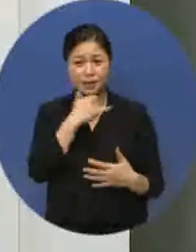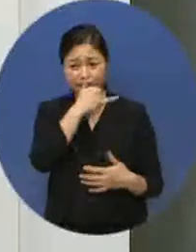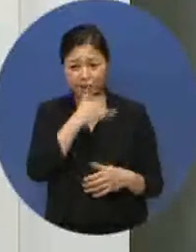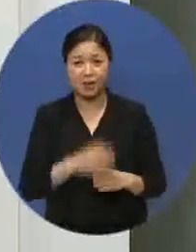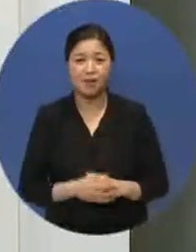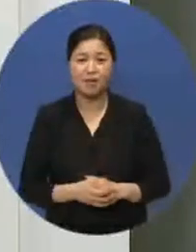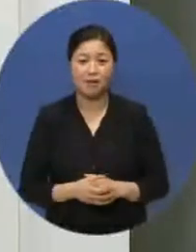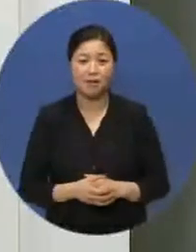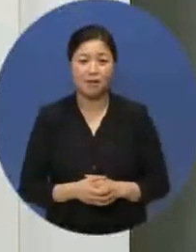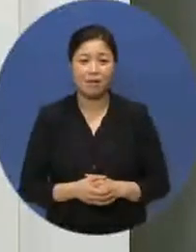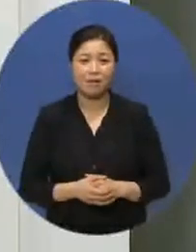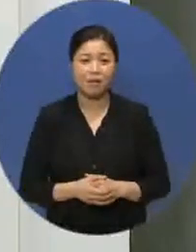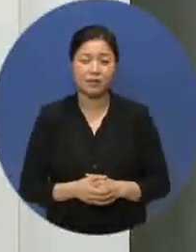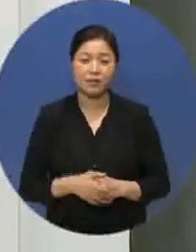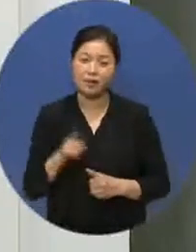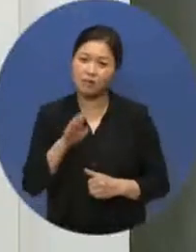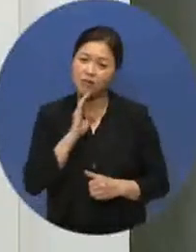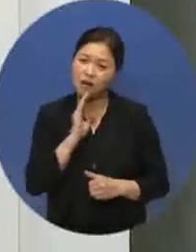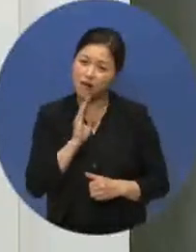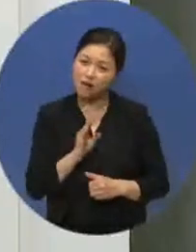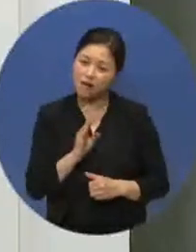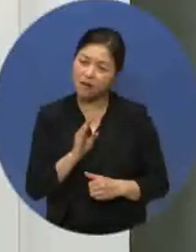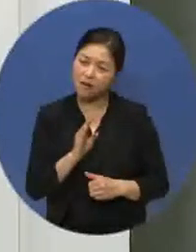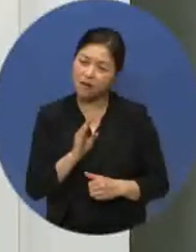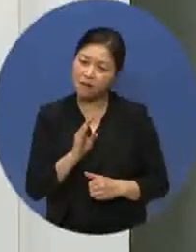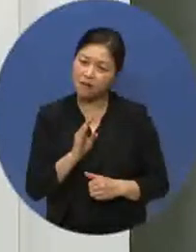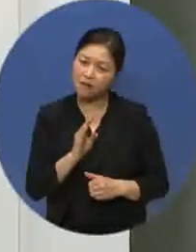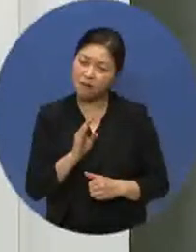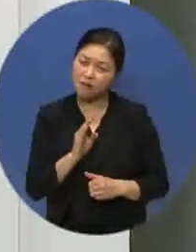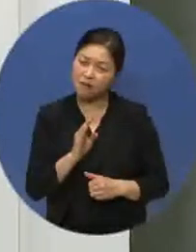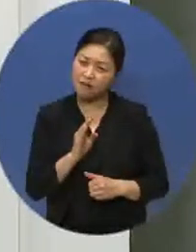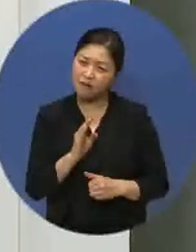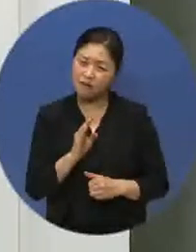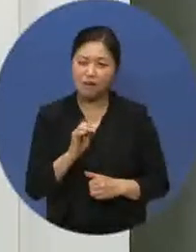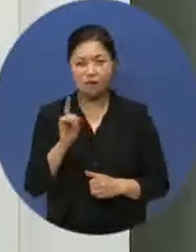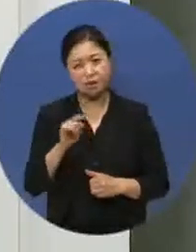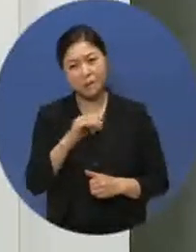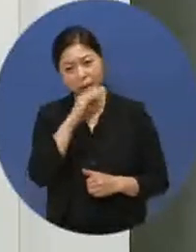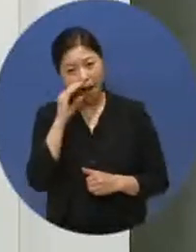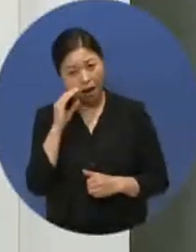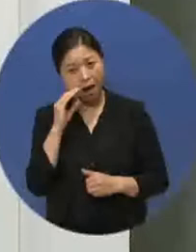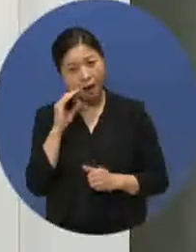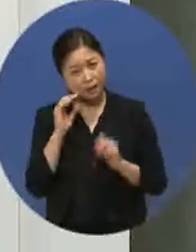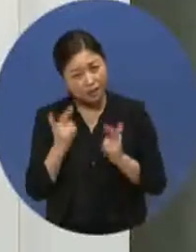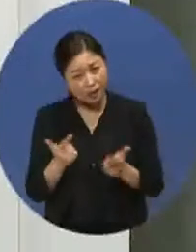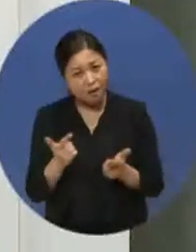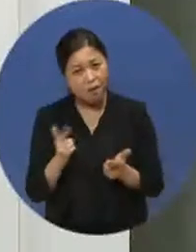과연 이것이 바람직한 일인가? 결국은 우리 저